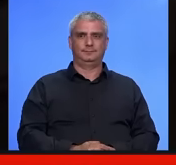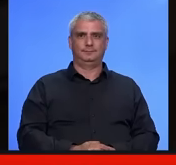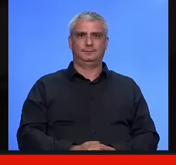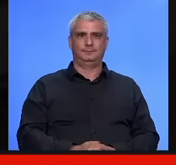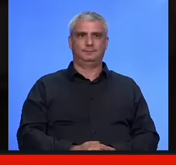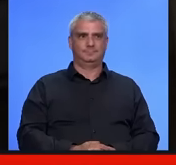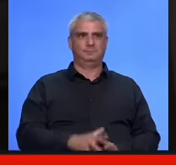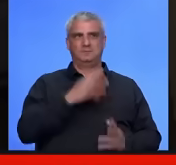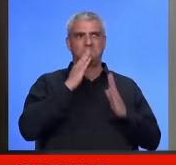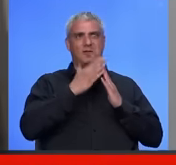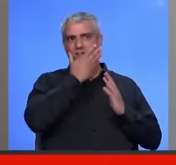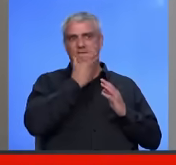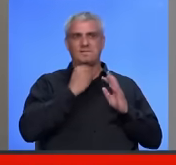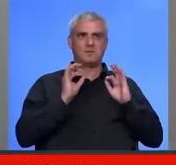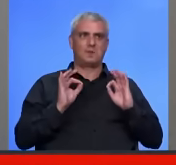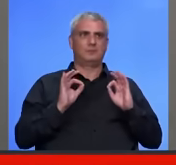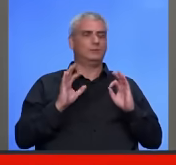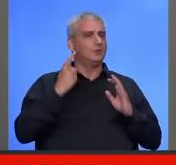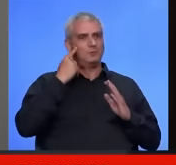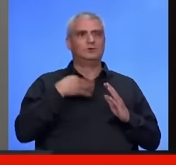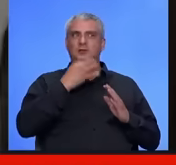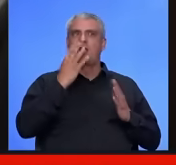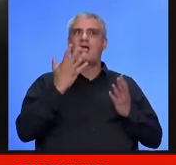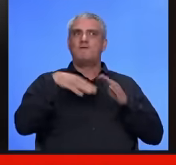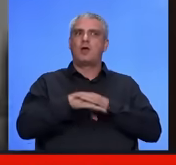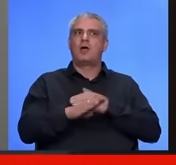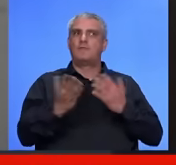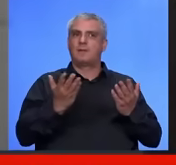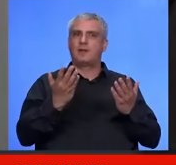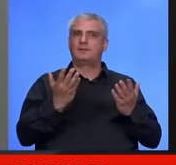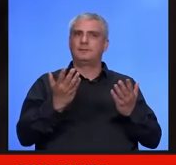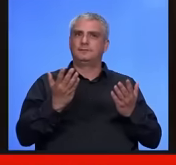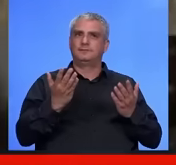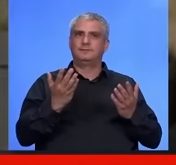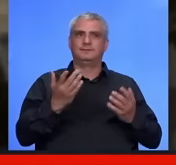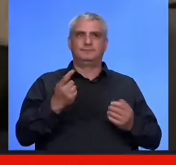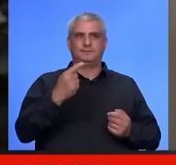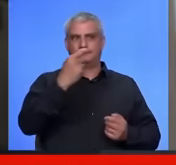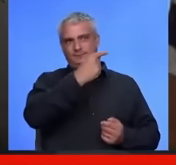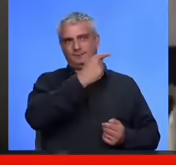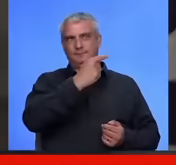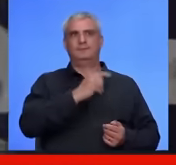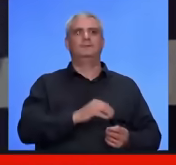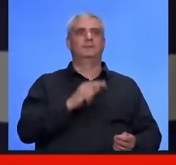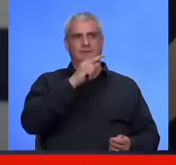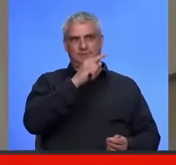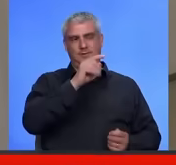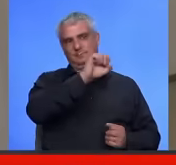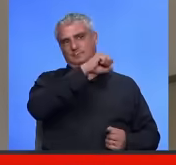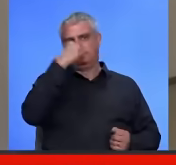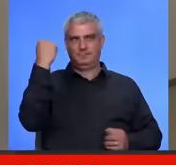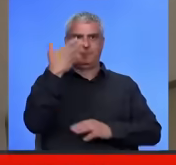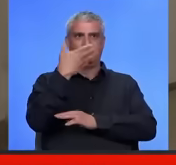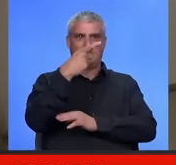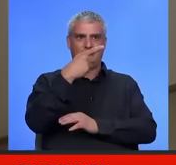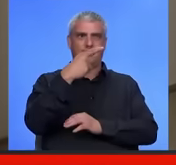איזה יופי של בית. ממש. טוב, אתה יודע מה אני רוצה לשאול? איפה המקלט? המקלט פה? פה. זה? נגיד את הדלת.